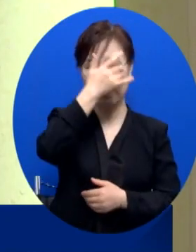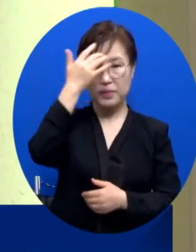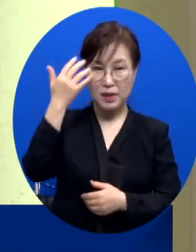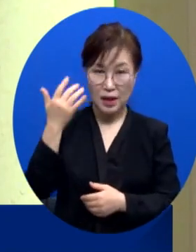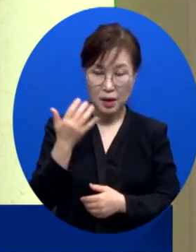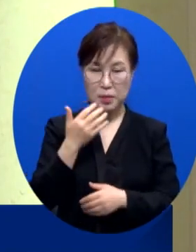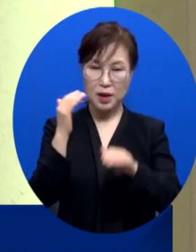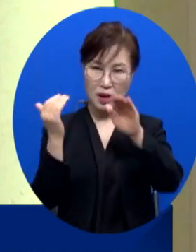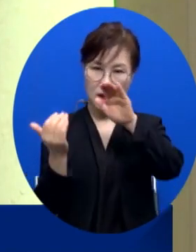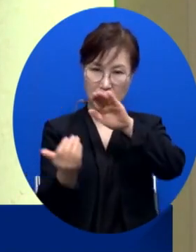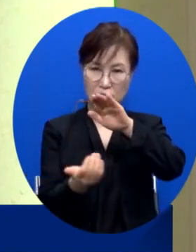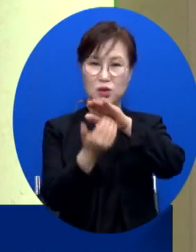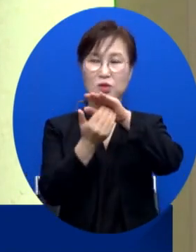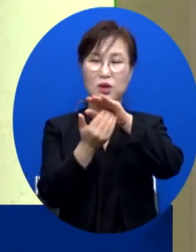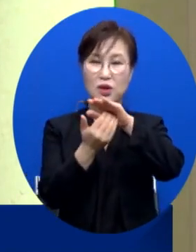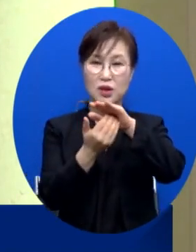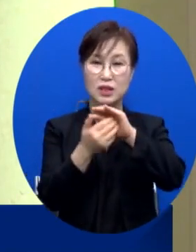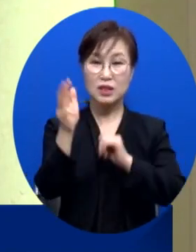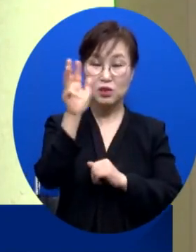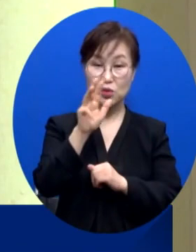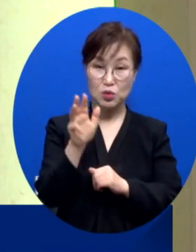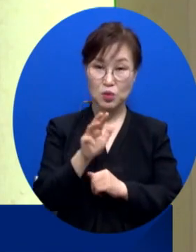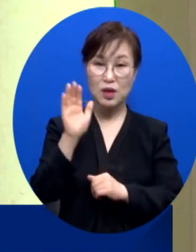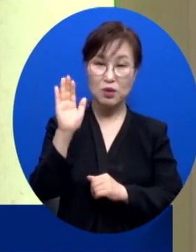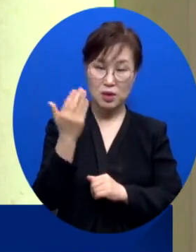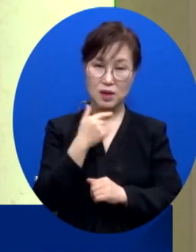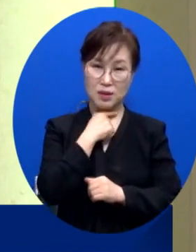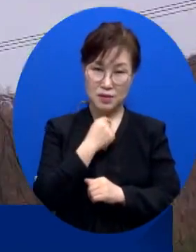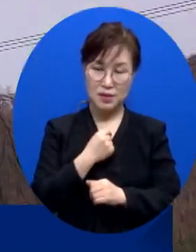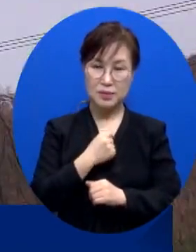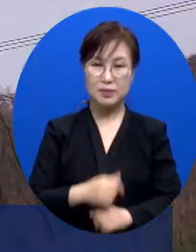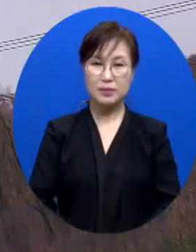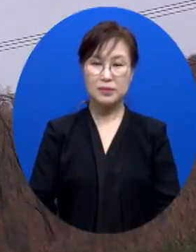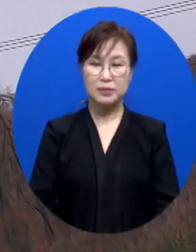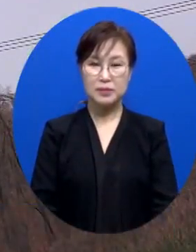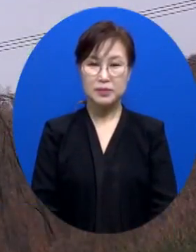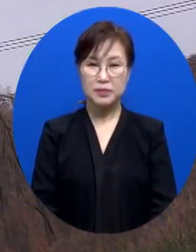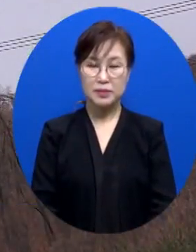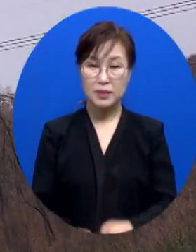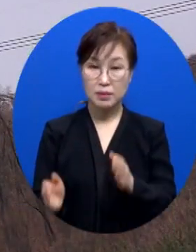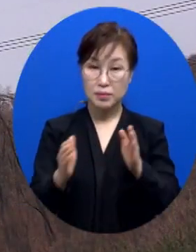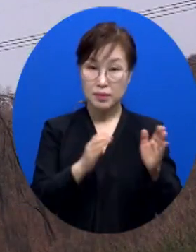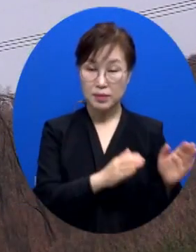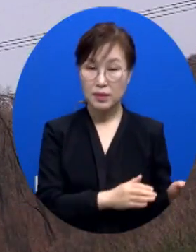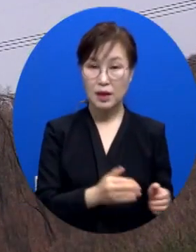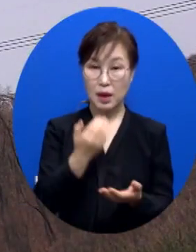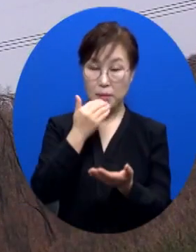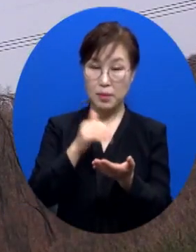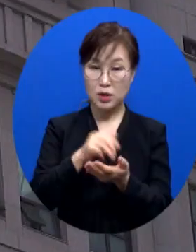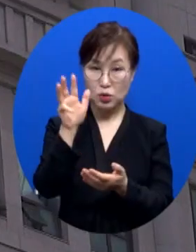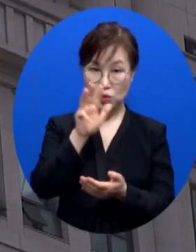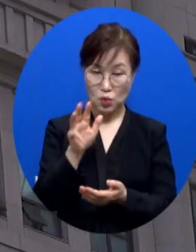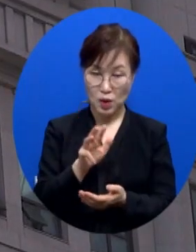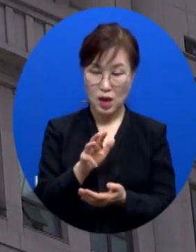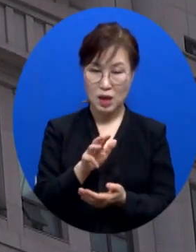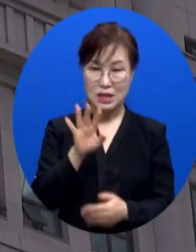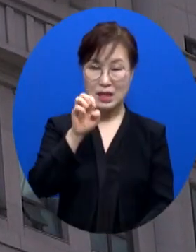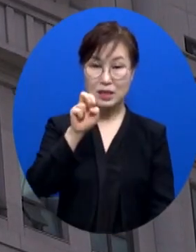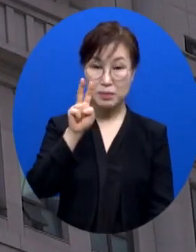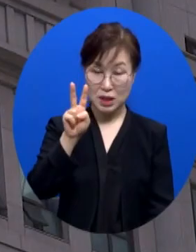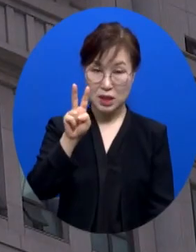우리가 일어나가는 총회가 되기를 바랍니다. 한편 예장 백석총회는 지난